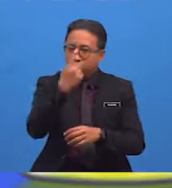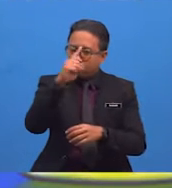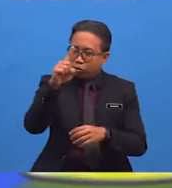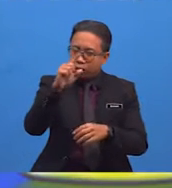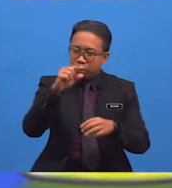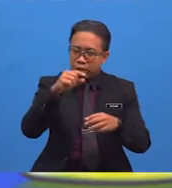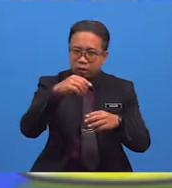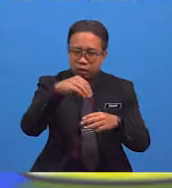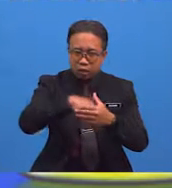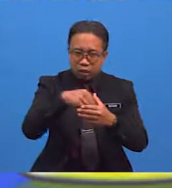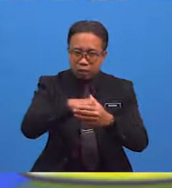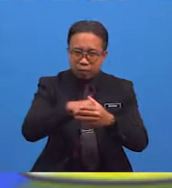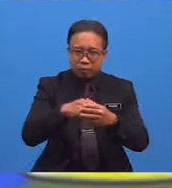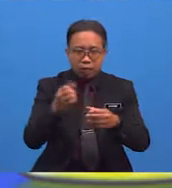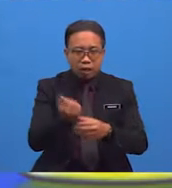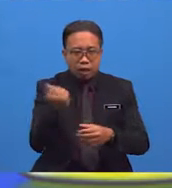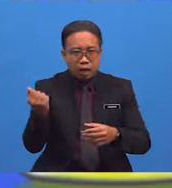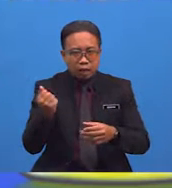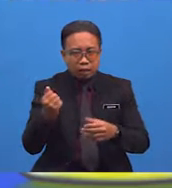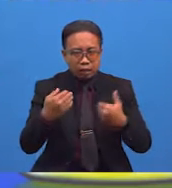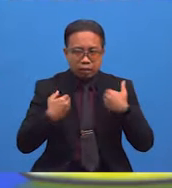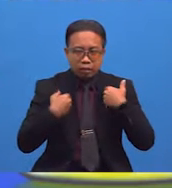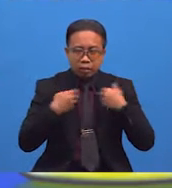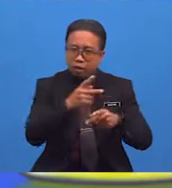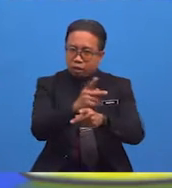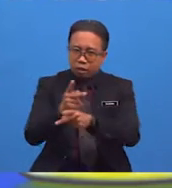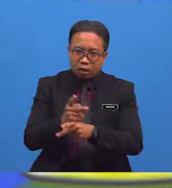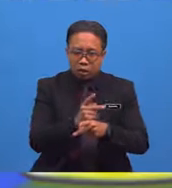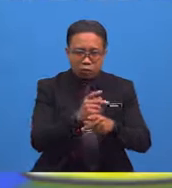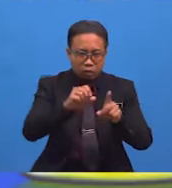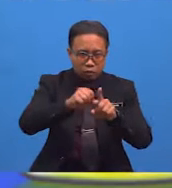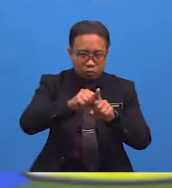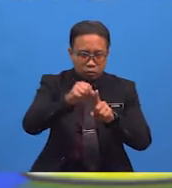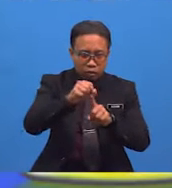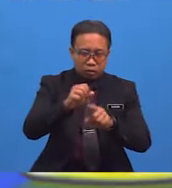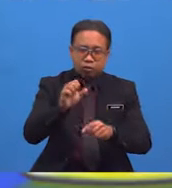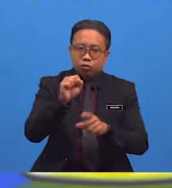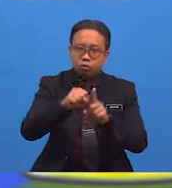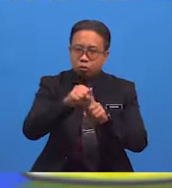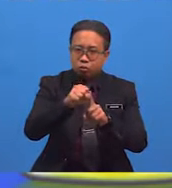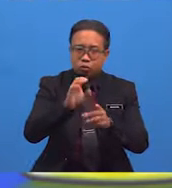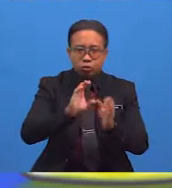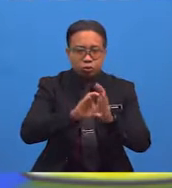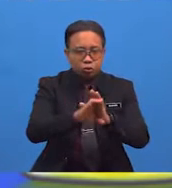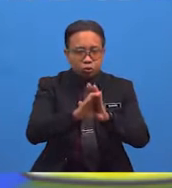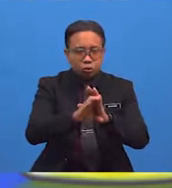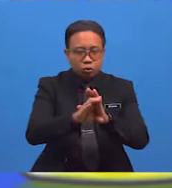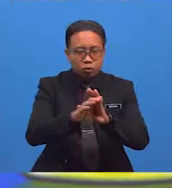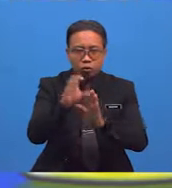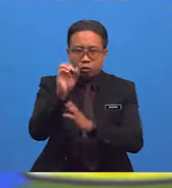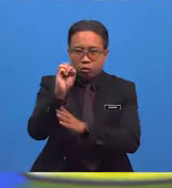dalam peralatan yang memerlukan pengawal aturan suhu. Contohnya, ketuhar